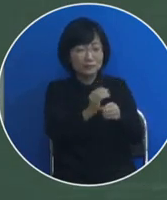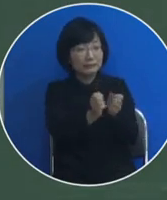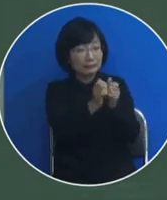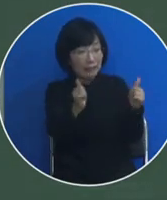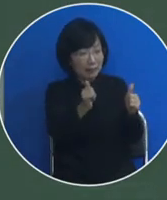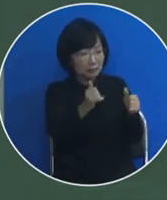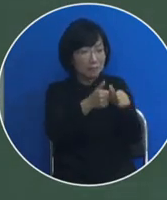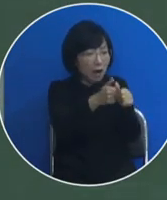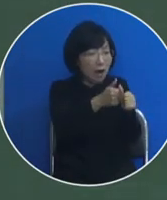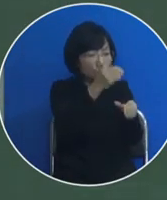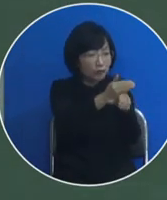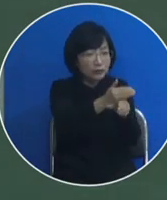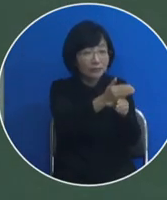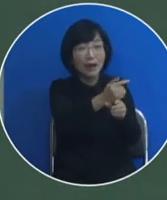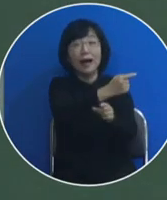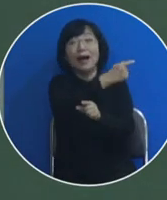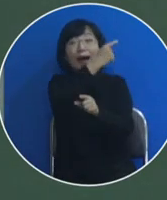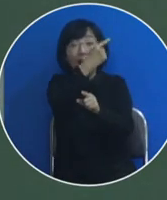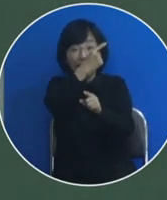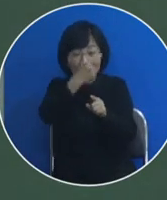하다가